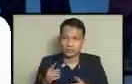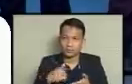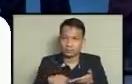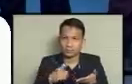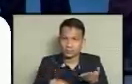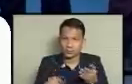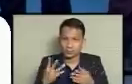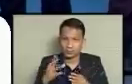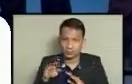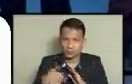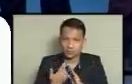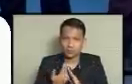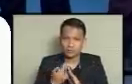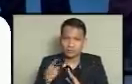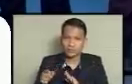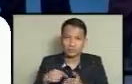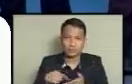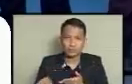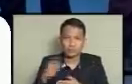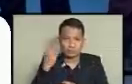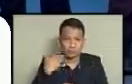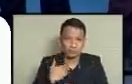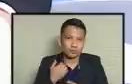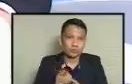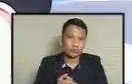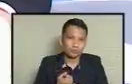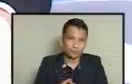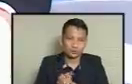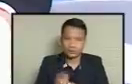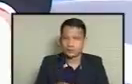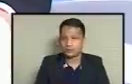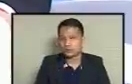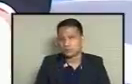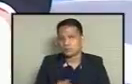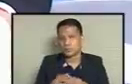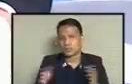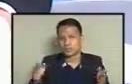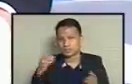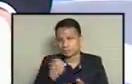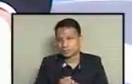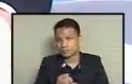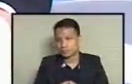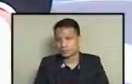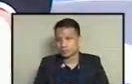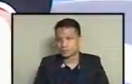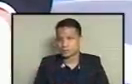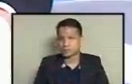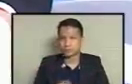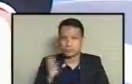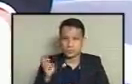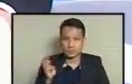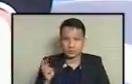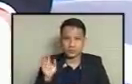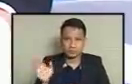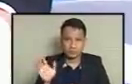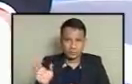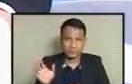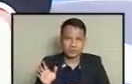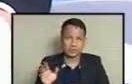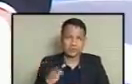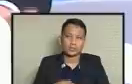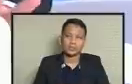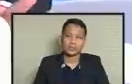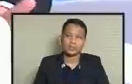4 hours na hindi binabayaran, lugi pa kayo. Yes po. Okay, malaking lugi sa inyo. Dapat 650. O